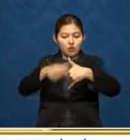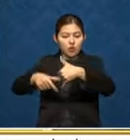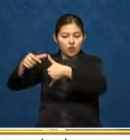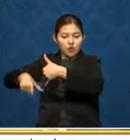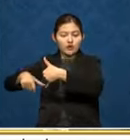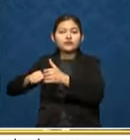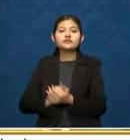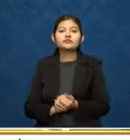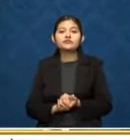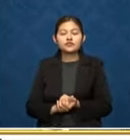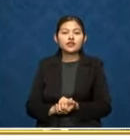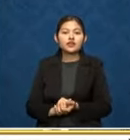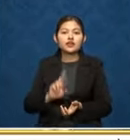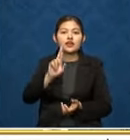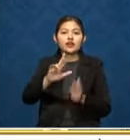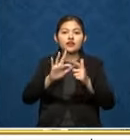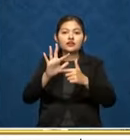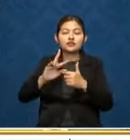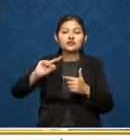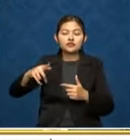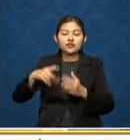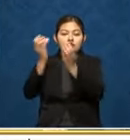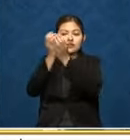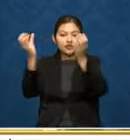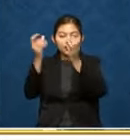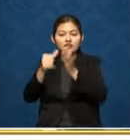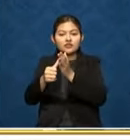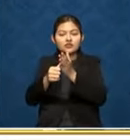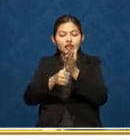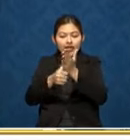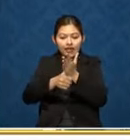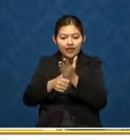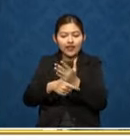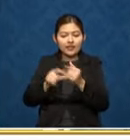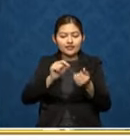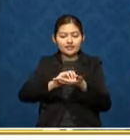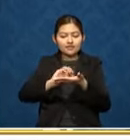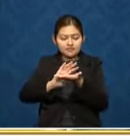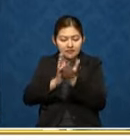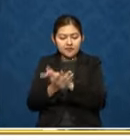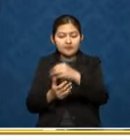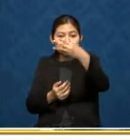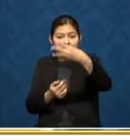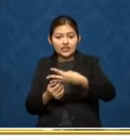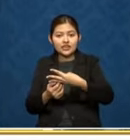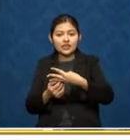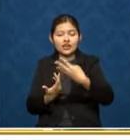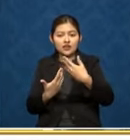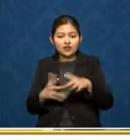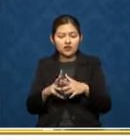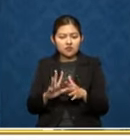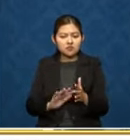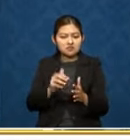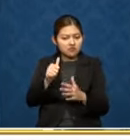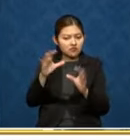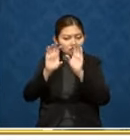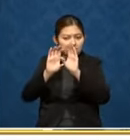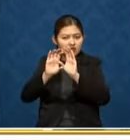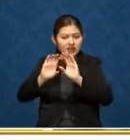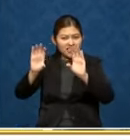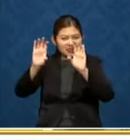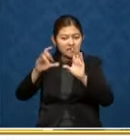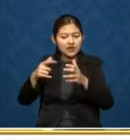เมื่อกระบวนการร่างรัฐธรรมนูญให้ความสำคัญแก่ 4หลักการนี้แล้วไม่เพียงจะเกิดข้อดีในเชิงระบบรัฐธรรมนูญ